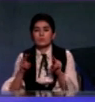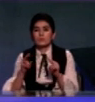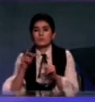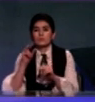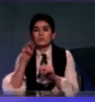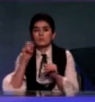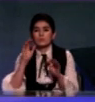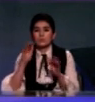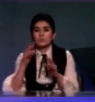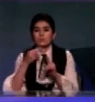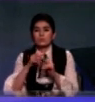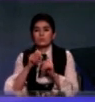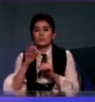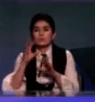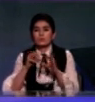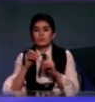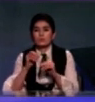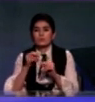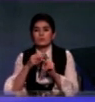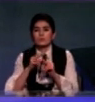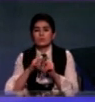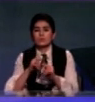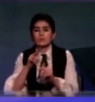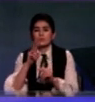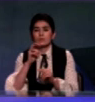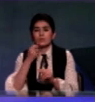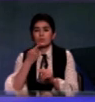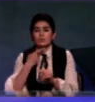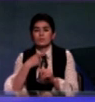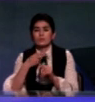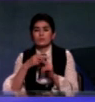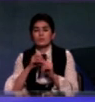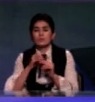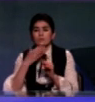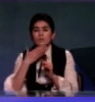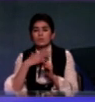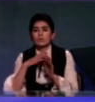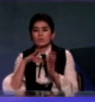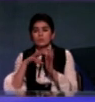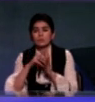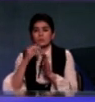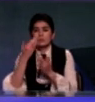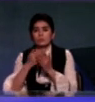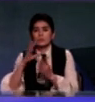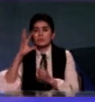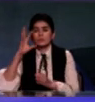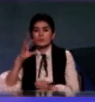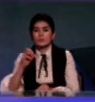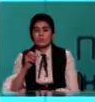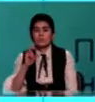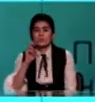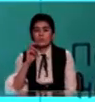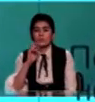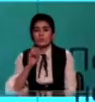пчелы. Значит, что имеется? Имеется у нас надглоточный нервный узел, подглоточный нервный узел, брюшная